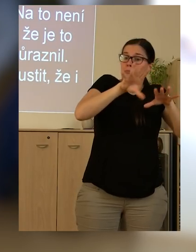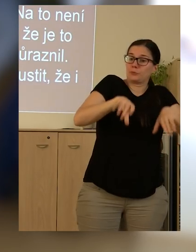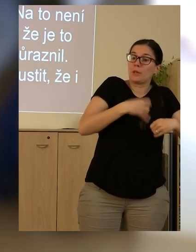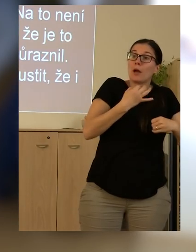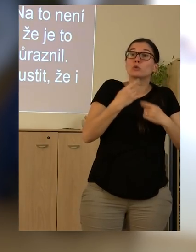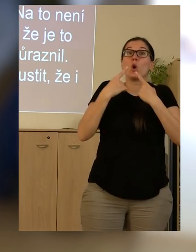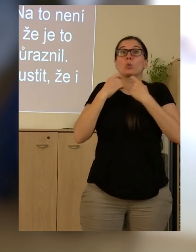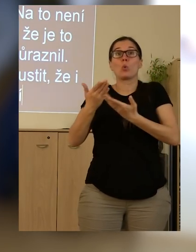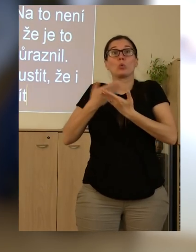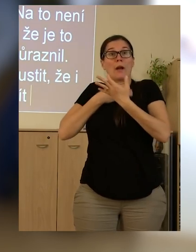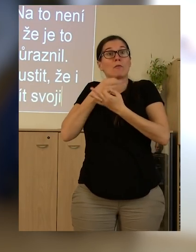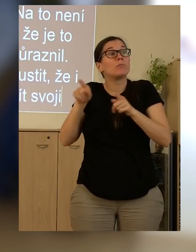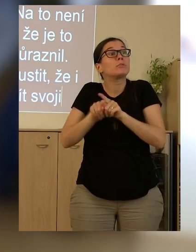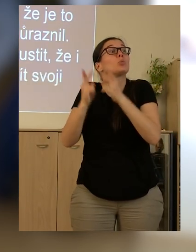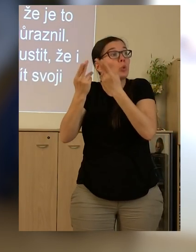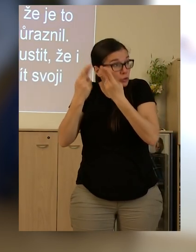může mít svoji hodnotu.